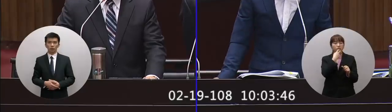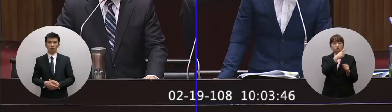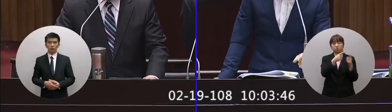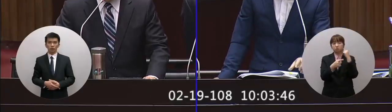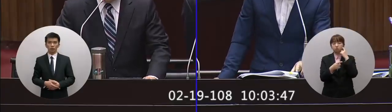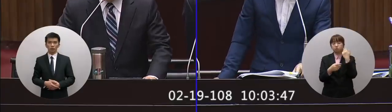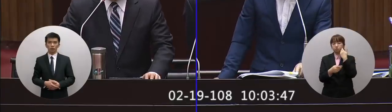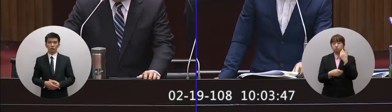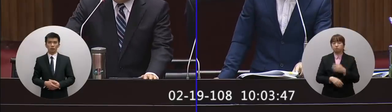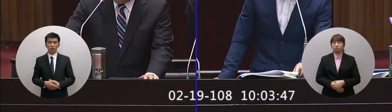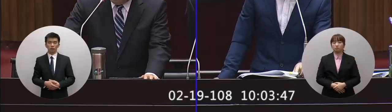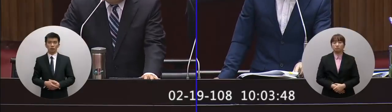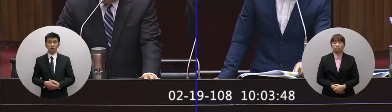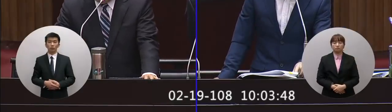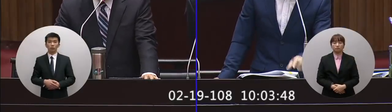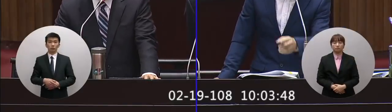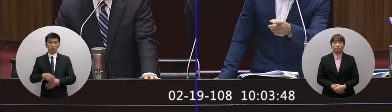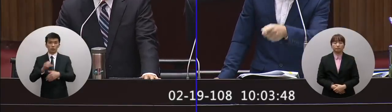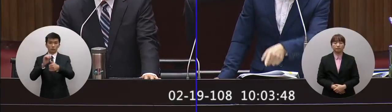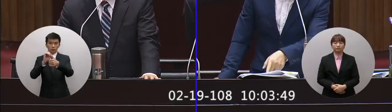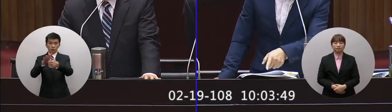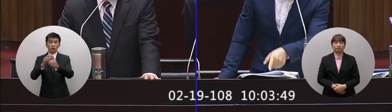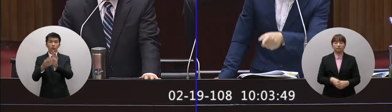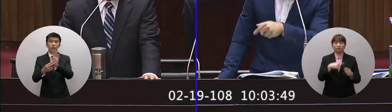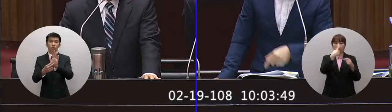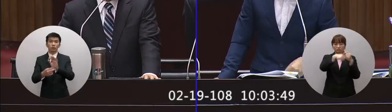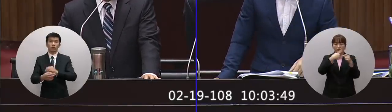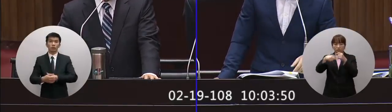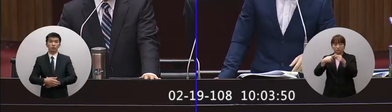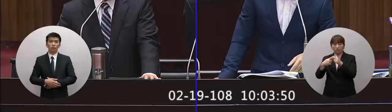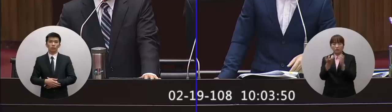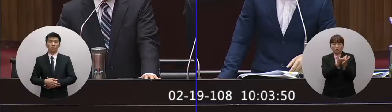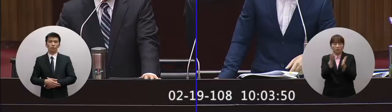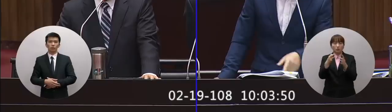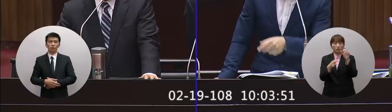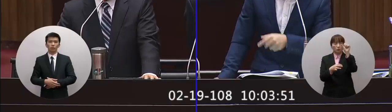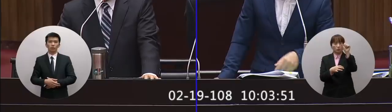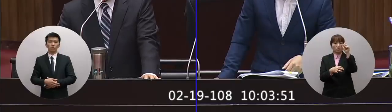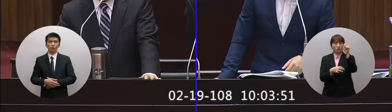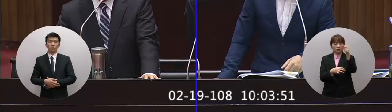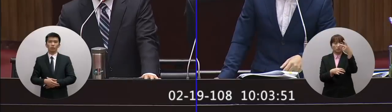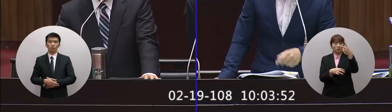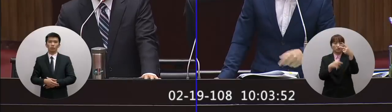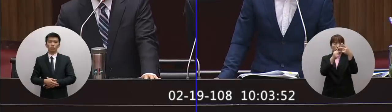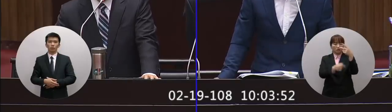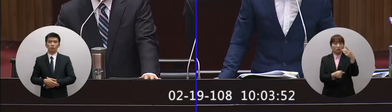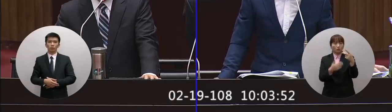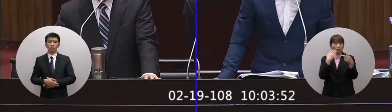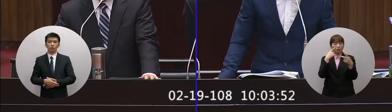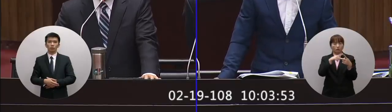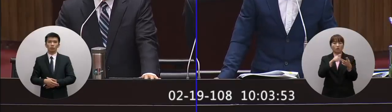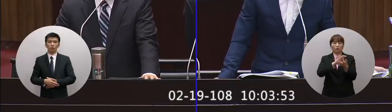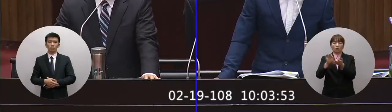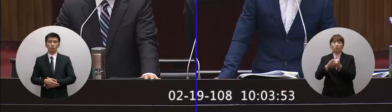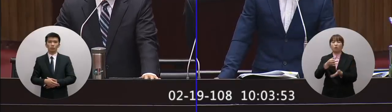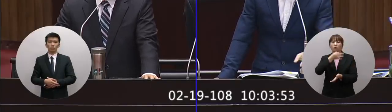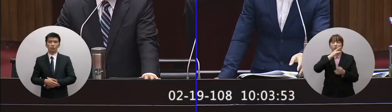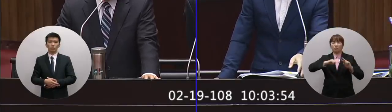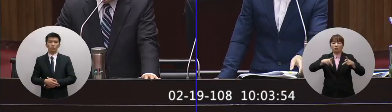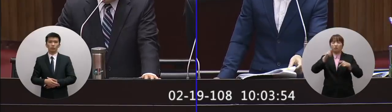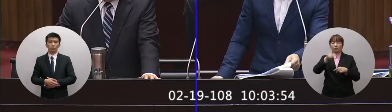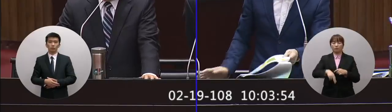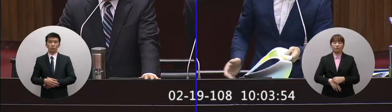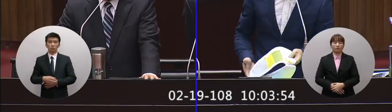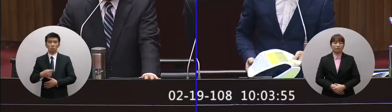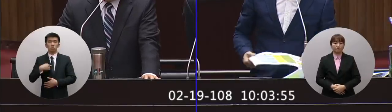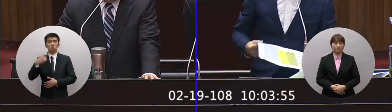谎？ 这样，委员，我是认为 每年编还编52亿啊。若按照我的规划，52亿绰绰有余啊。 我